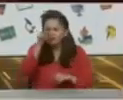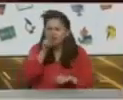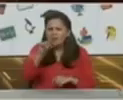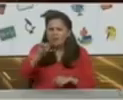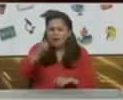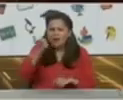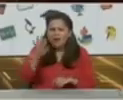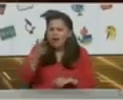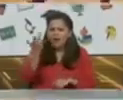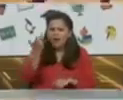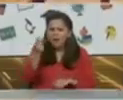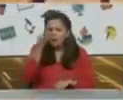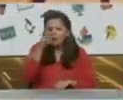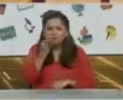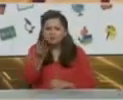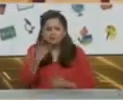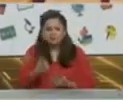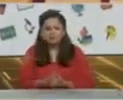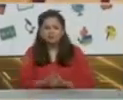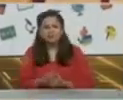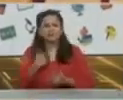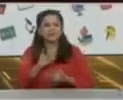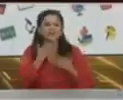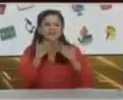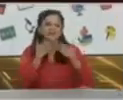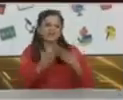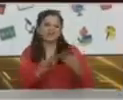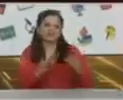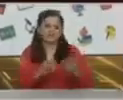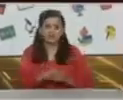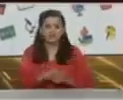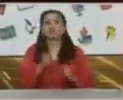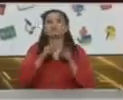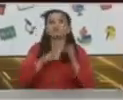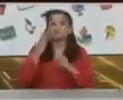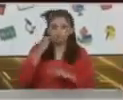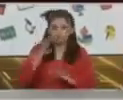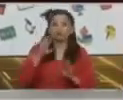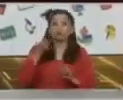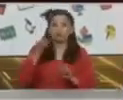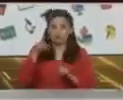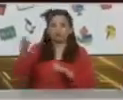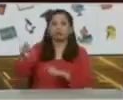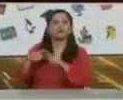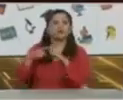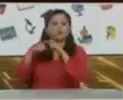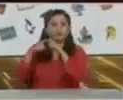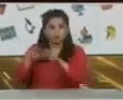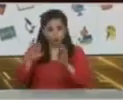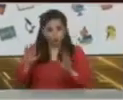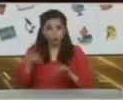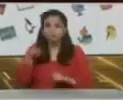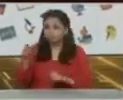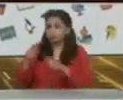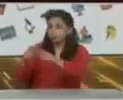हो? धन्यवाद सर। चलिए, आपका सवाल तो बहुत अच्छा